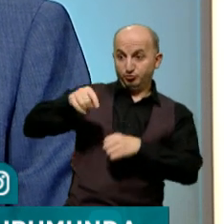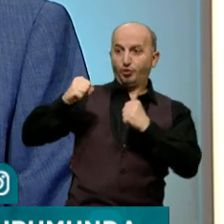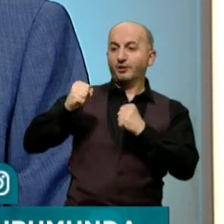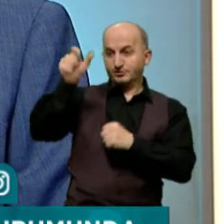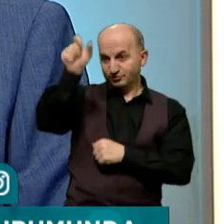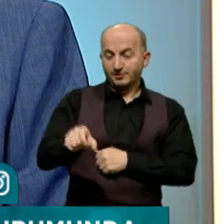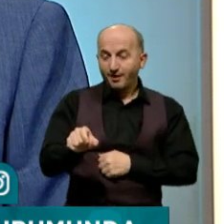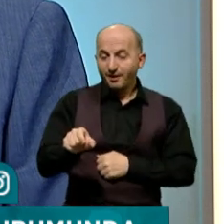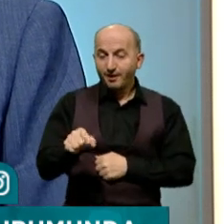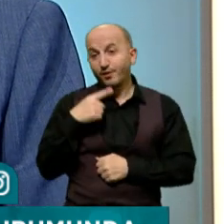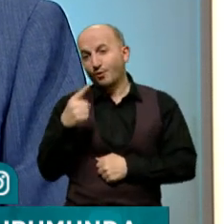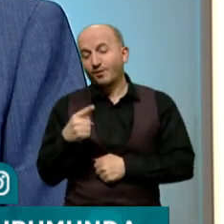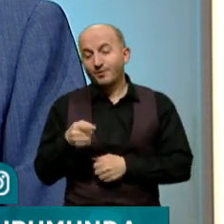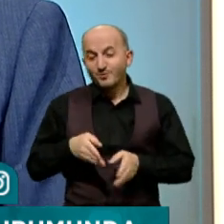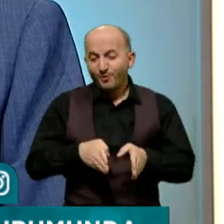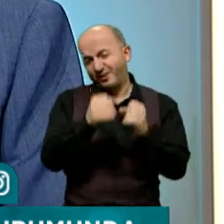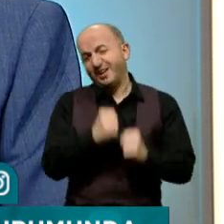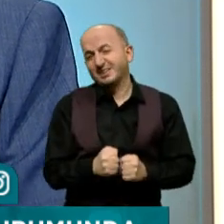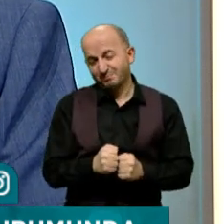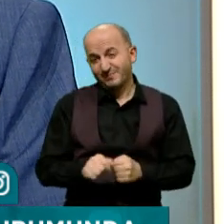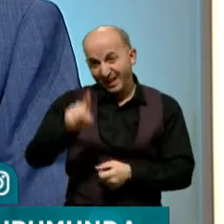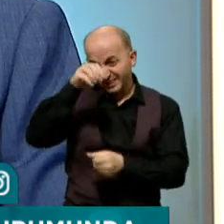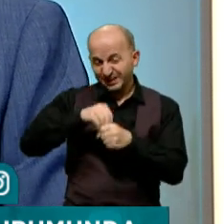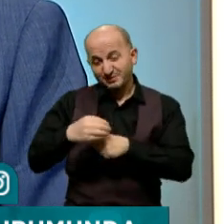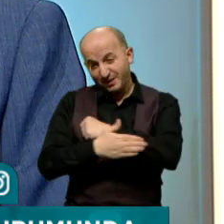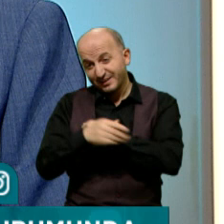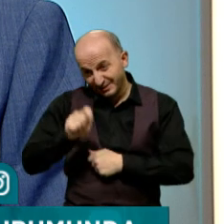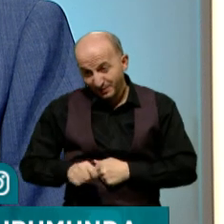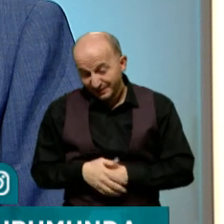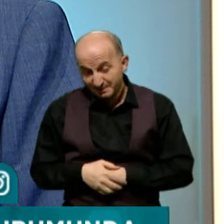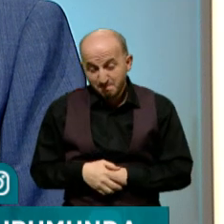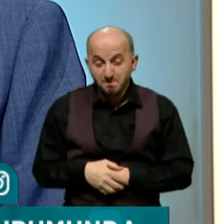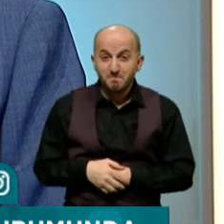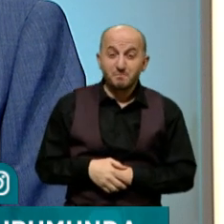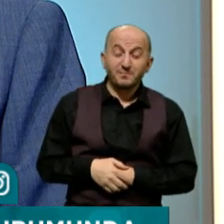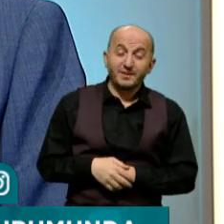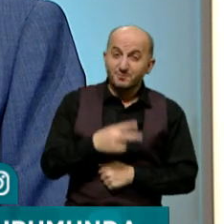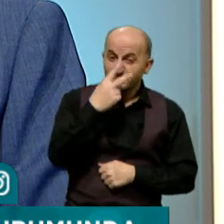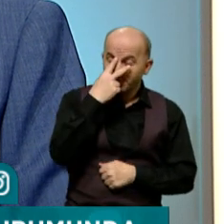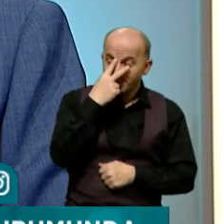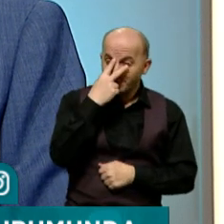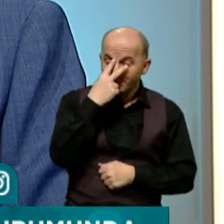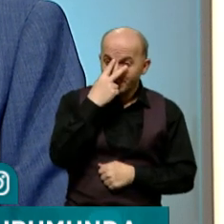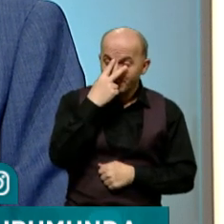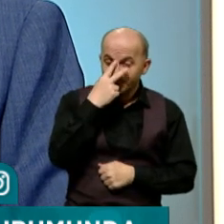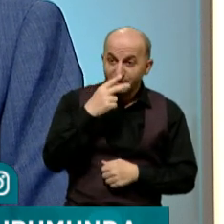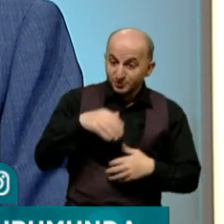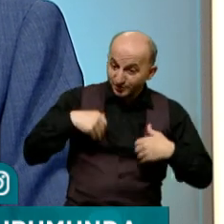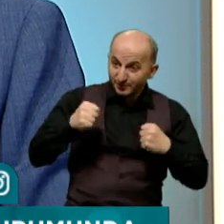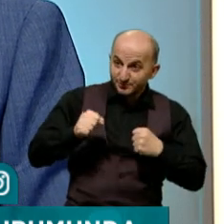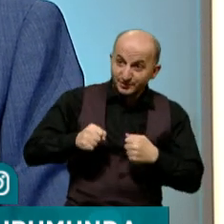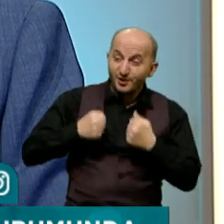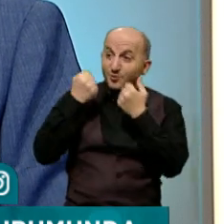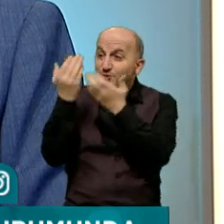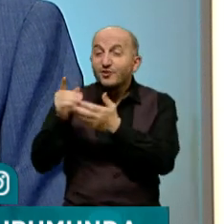insana, diyor ki yolda kaldım. Allah için bana yardım et. Bu gözlerini, sağlığını sana